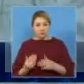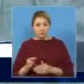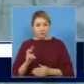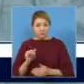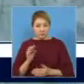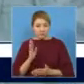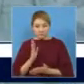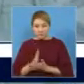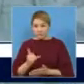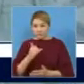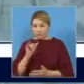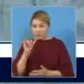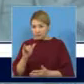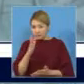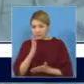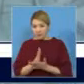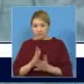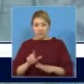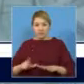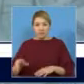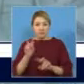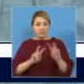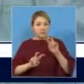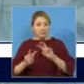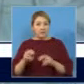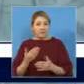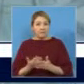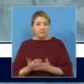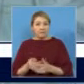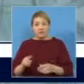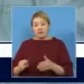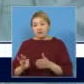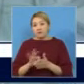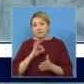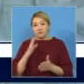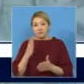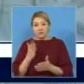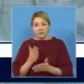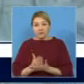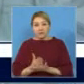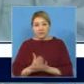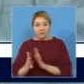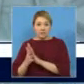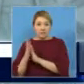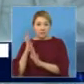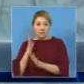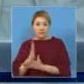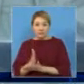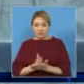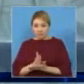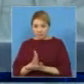имеется обширный круг исследования, и тем самым автоматически очередность на эти услуги